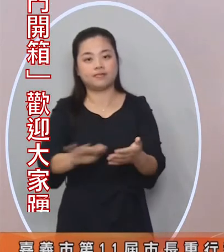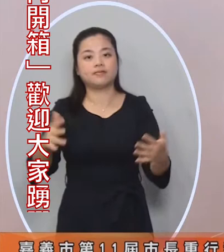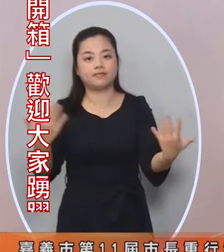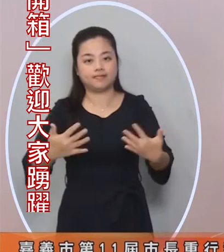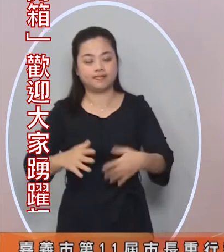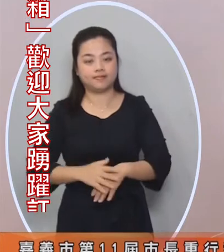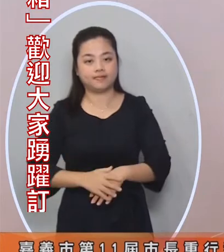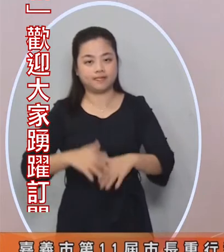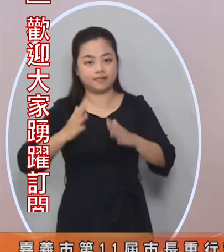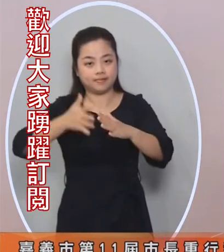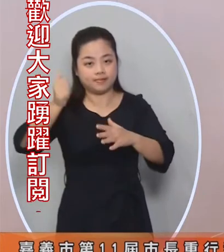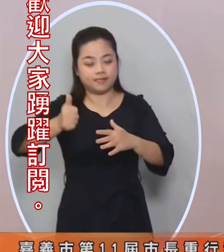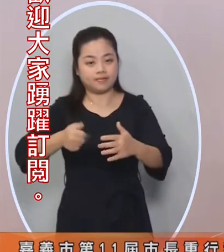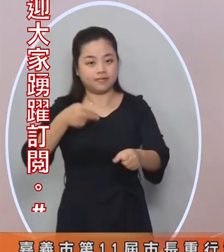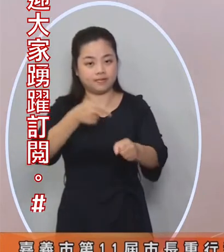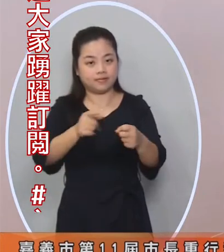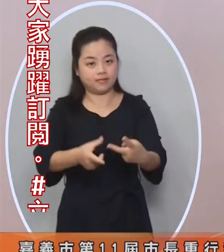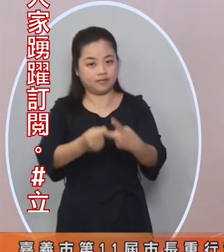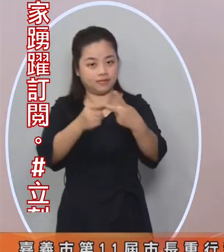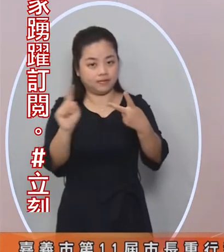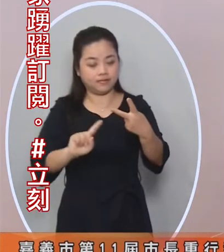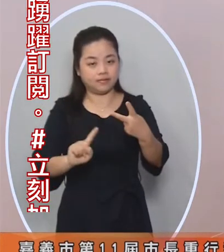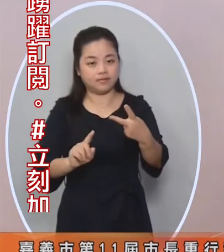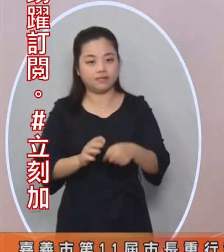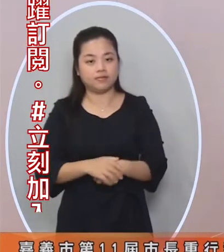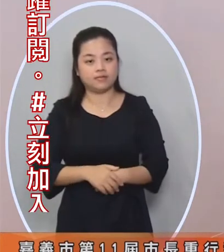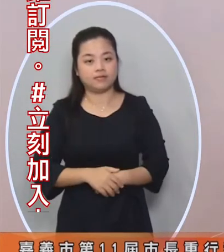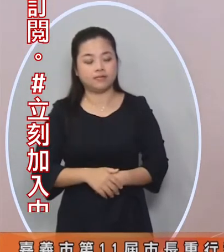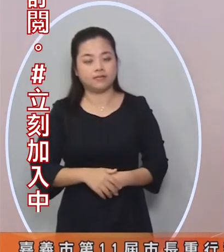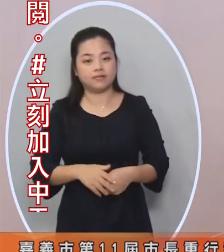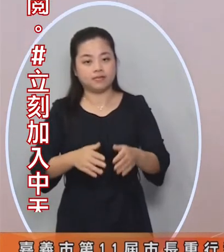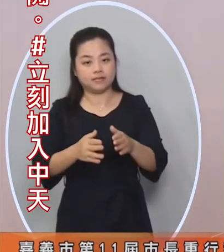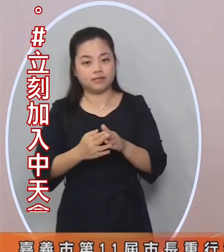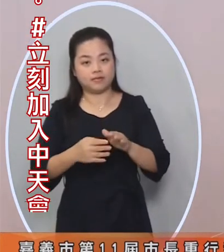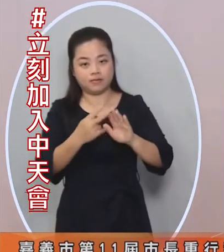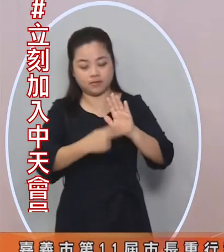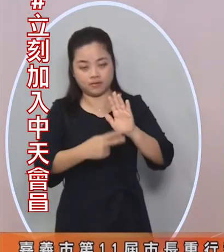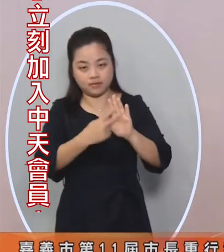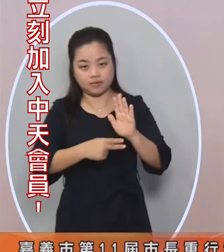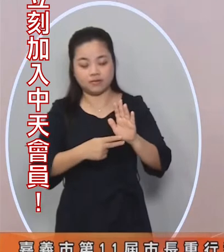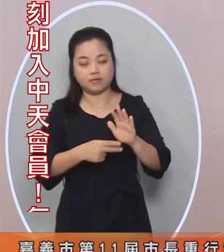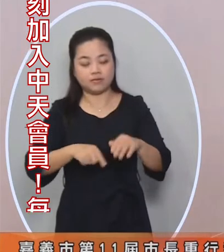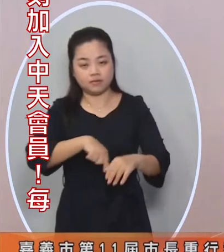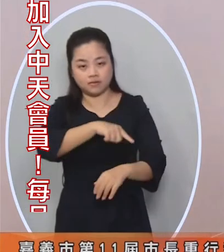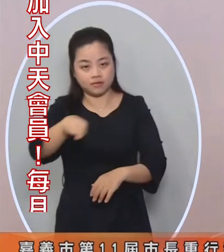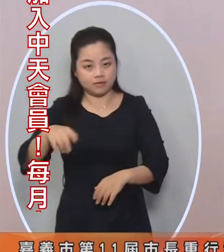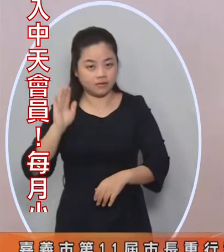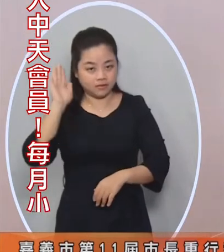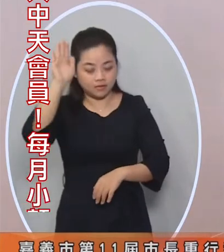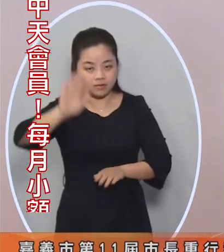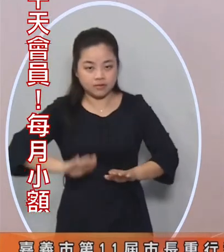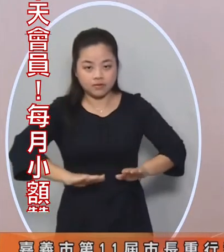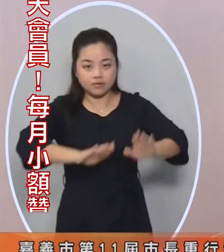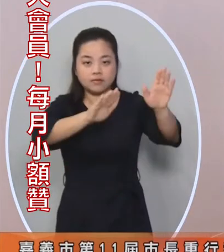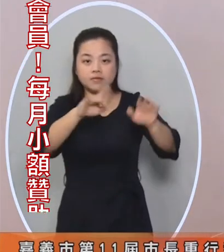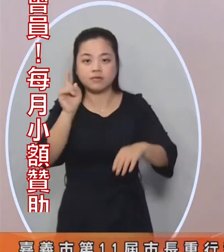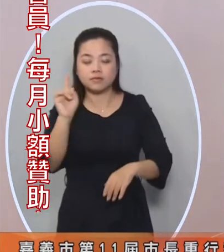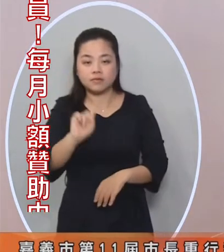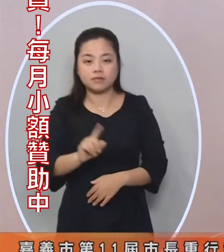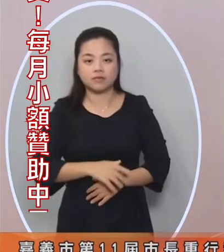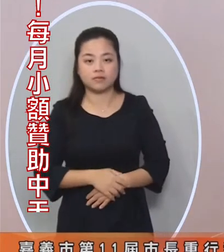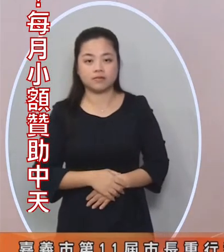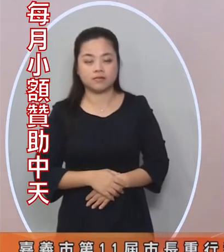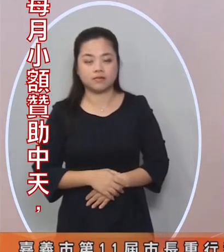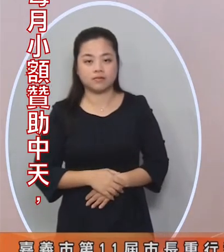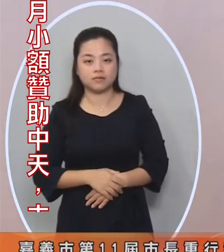题。市长的第二个目标是要指出明确我们发展的方向，未来嘉义市要怎么发展。这几